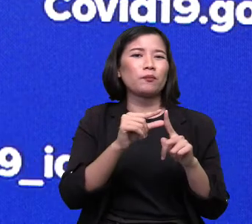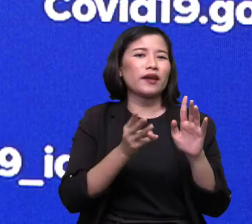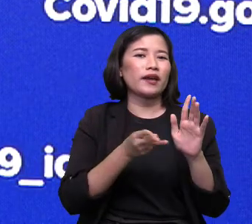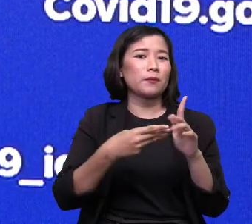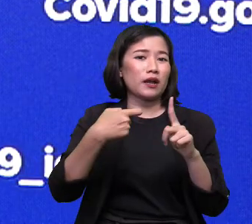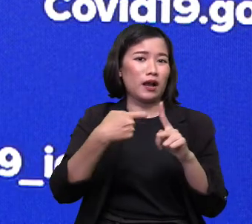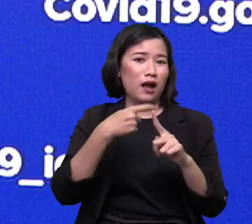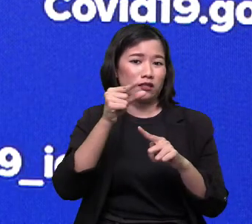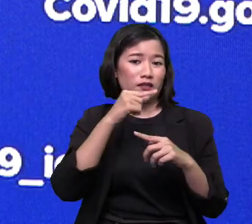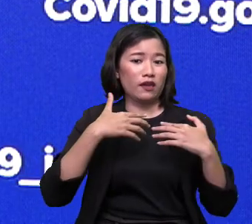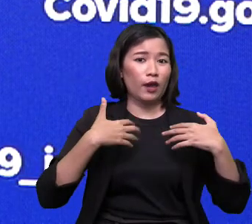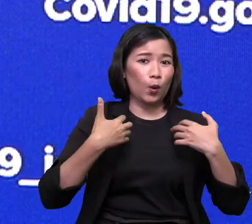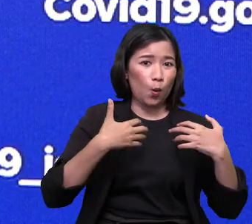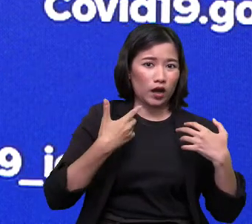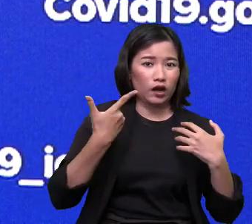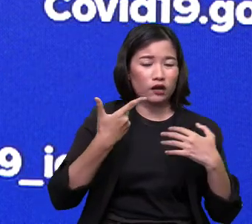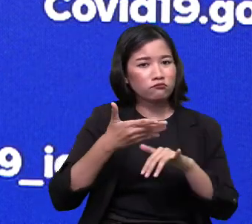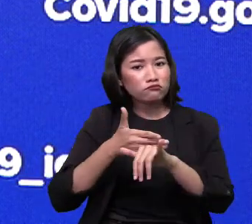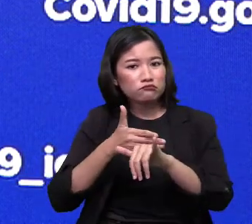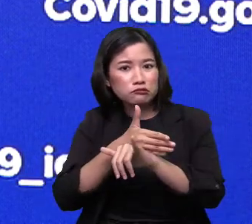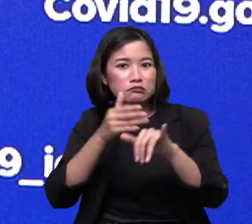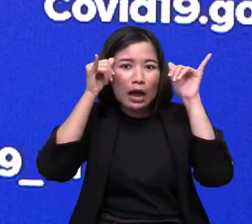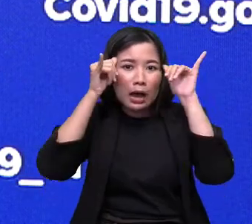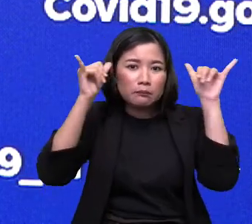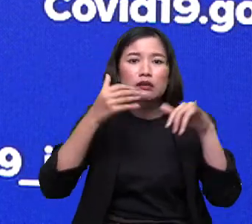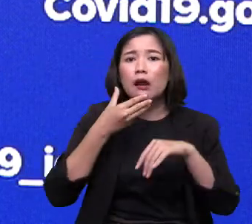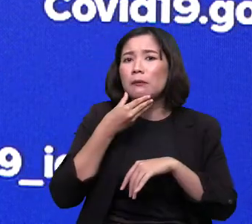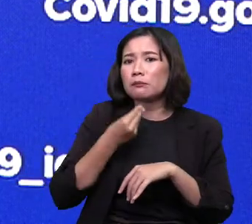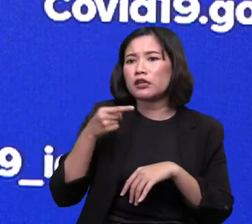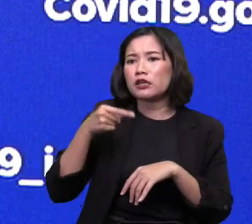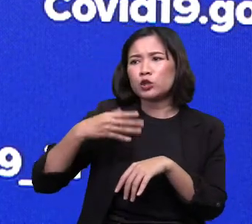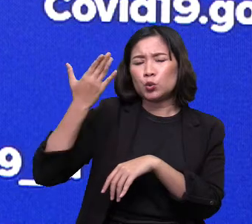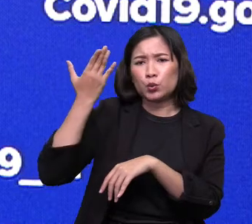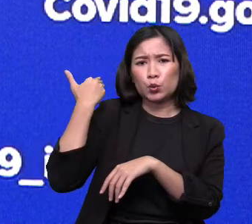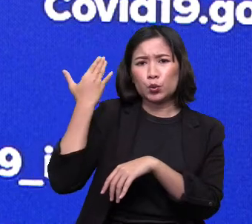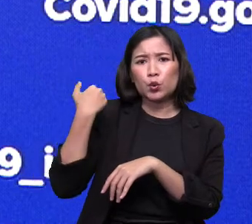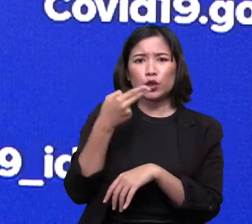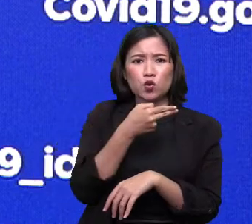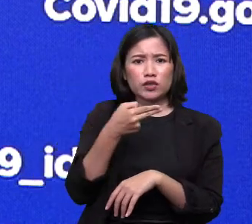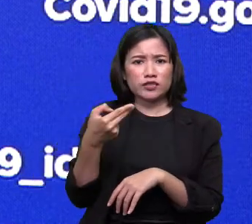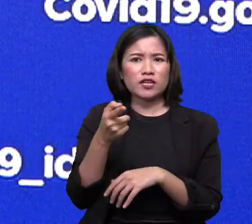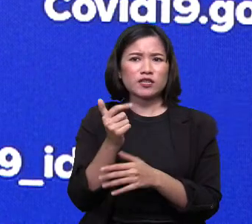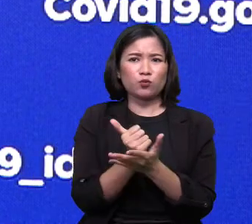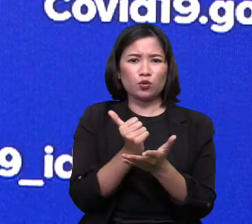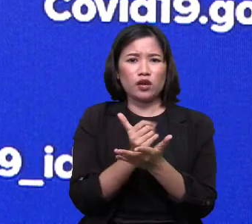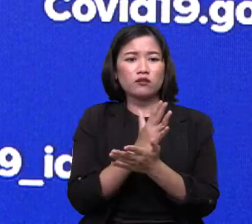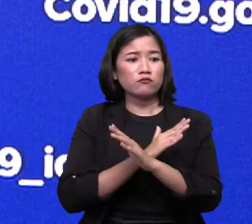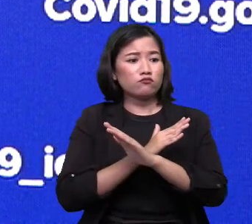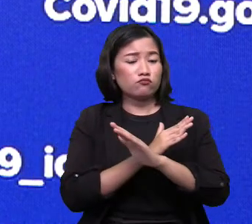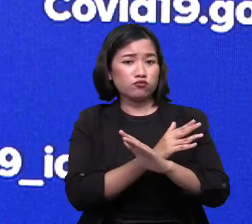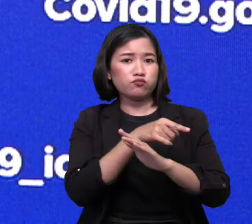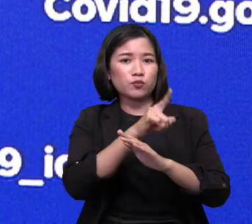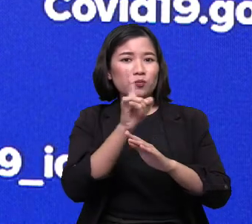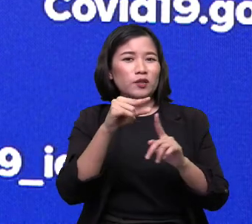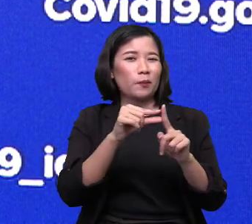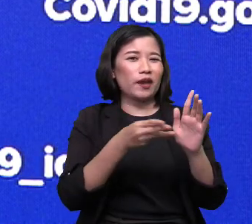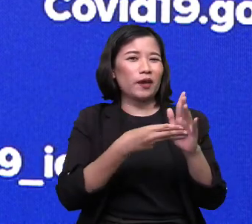kembali merebak yang sebelumnya pernah terjadi dan dinyatakan Indonesia bebas PMK pada tahun 1990